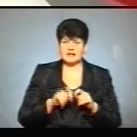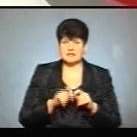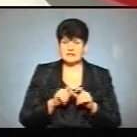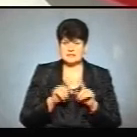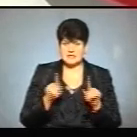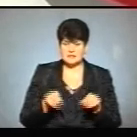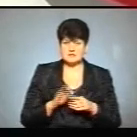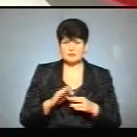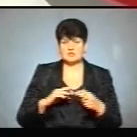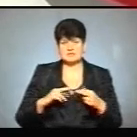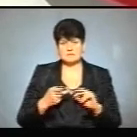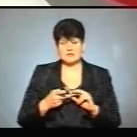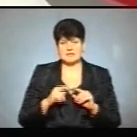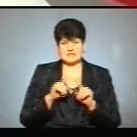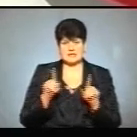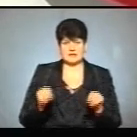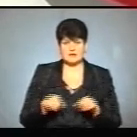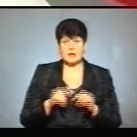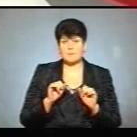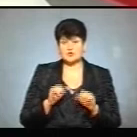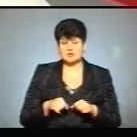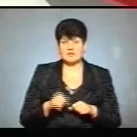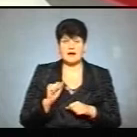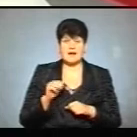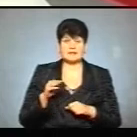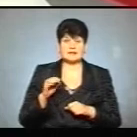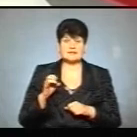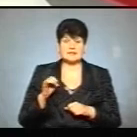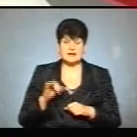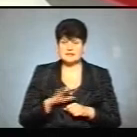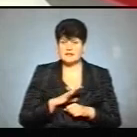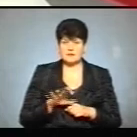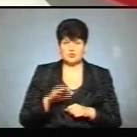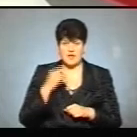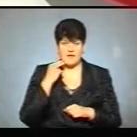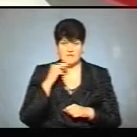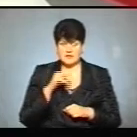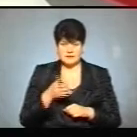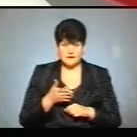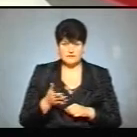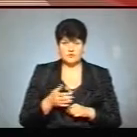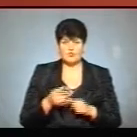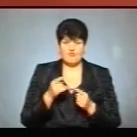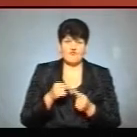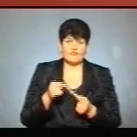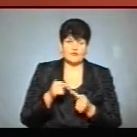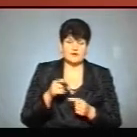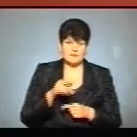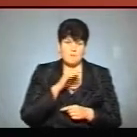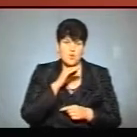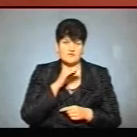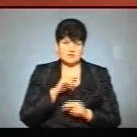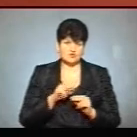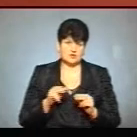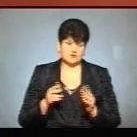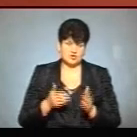замінена сертифікацією і що, можливо, вже атестація не є такою ефективною у визначенні професійності